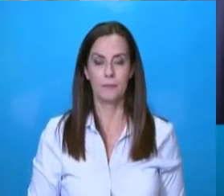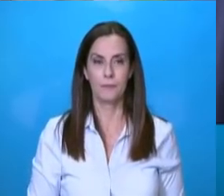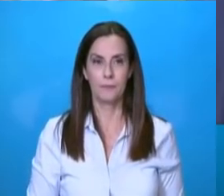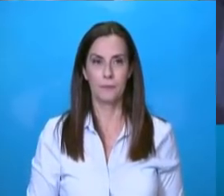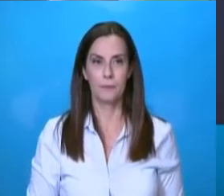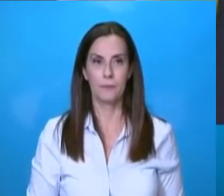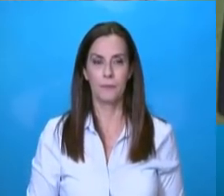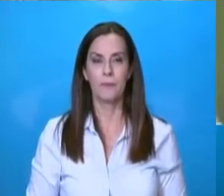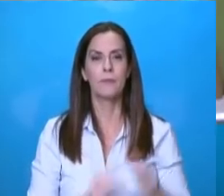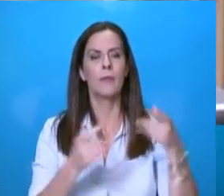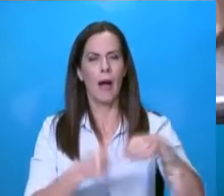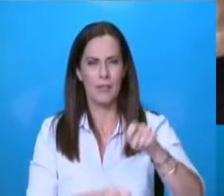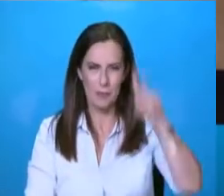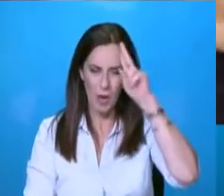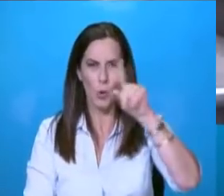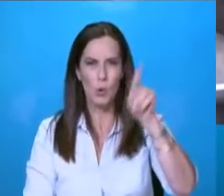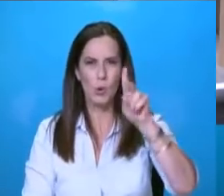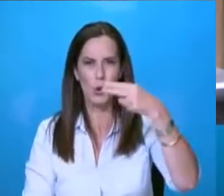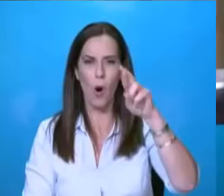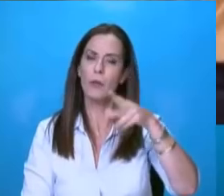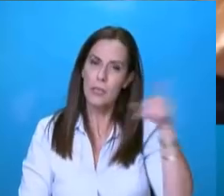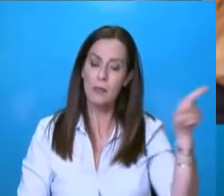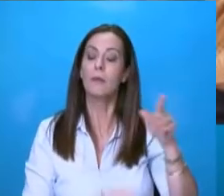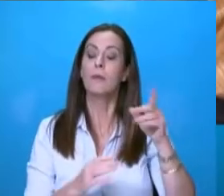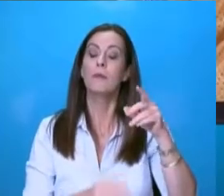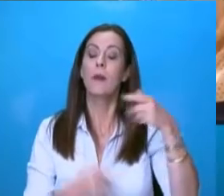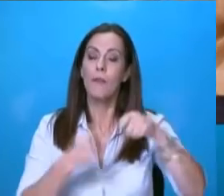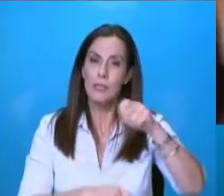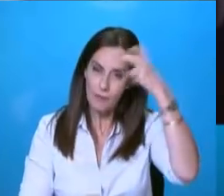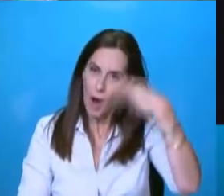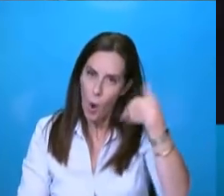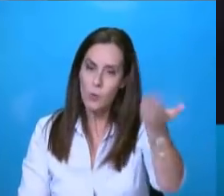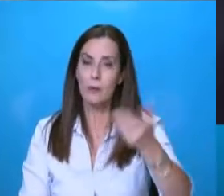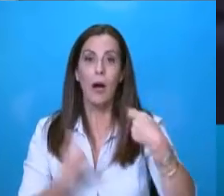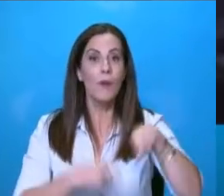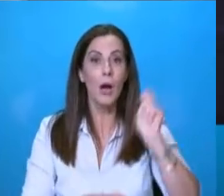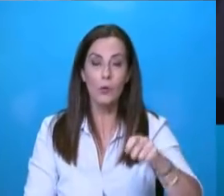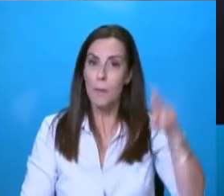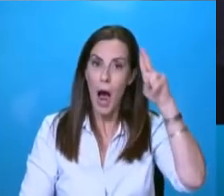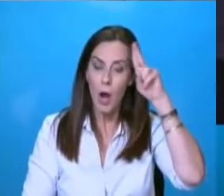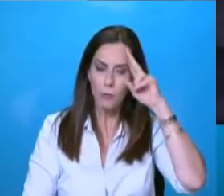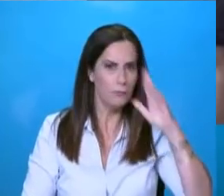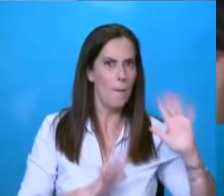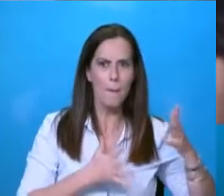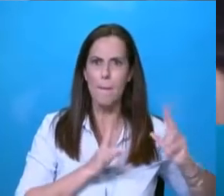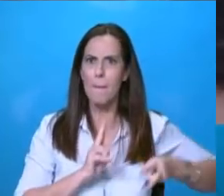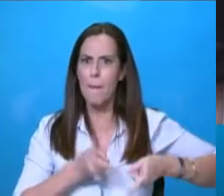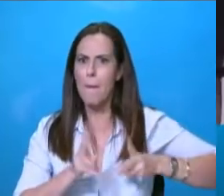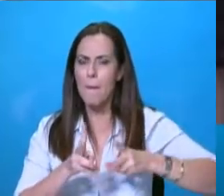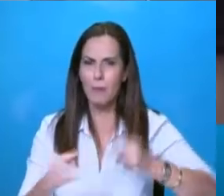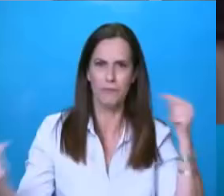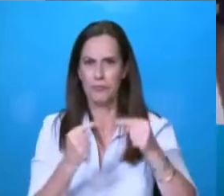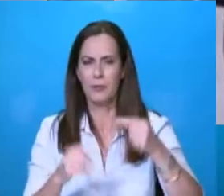חבר הכנסת זוהר, שב. תוציאו את איימן עודה, תוציאו אותו. חברי הכנסת של הליכוד מיהרו למקום להתעמת עם